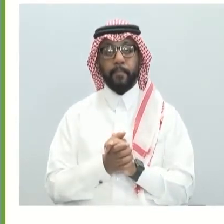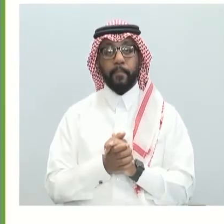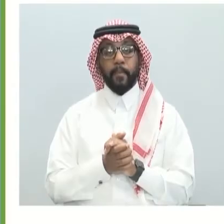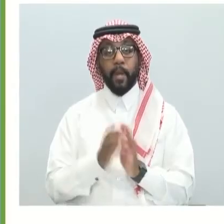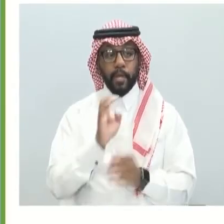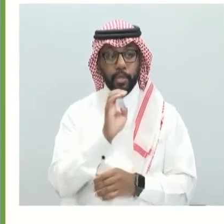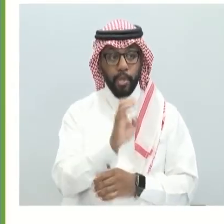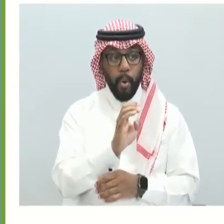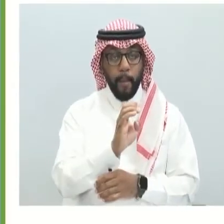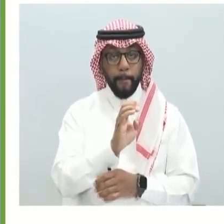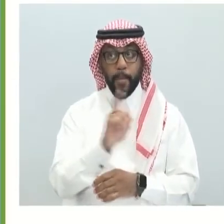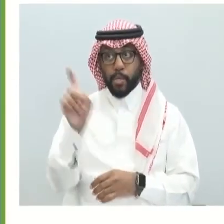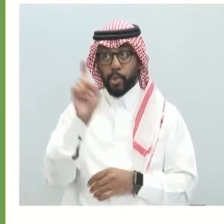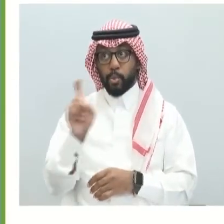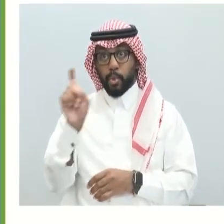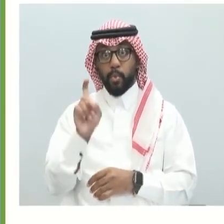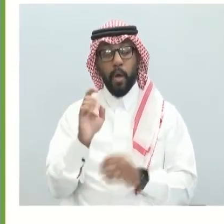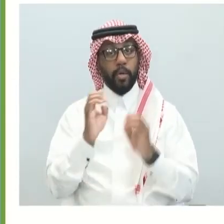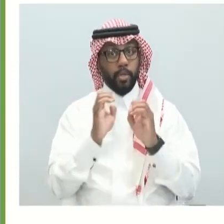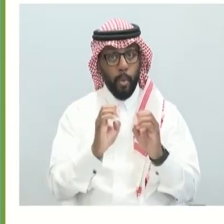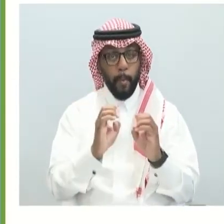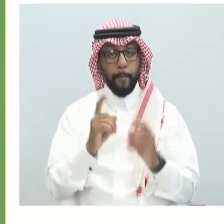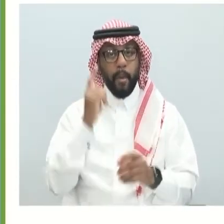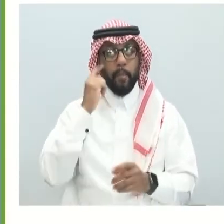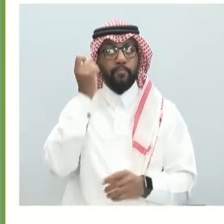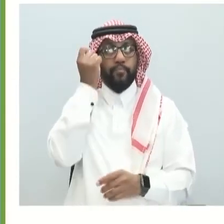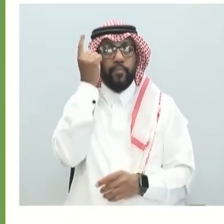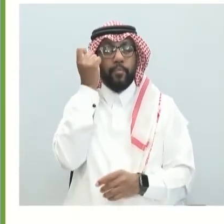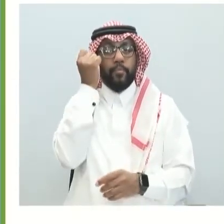وجيبوا عن كل سؤال من ذاكرتي